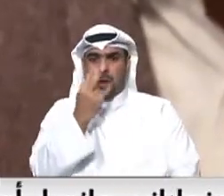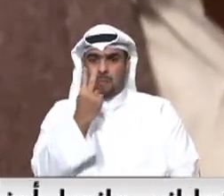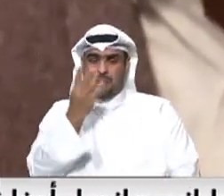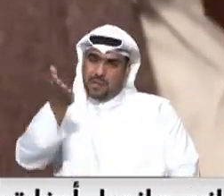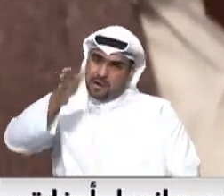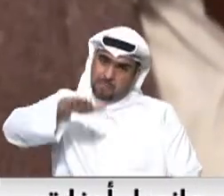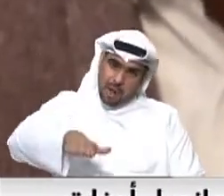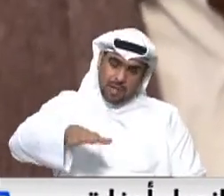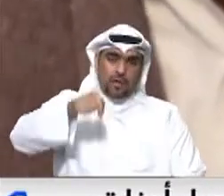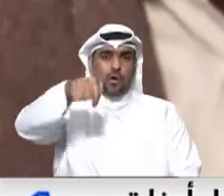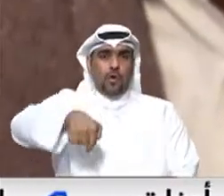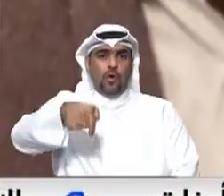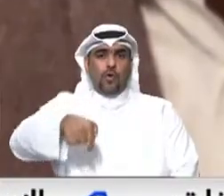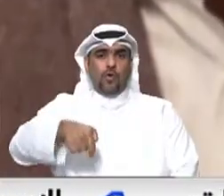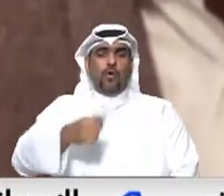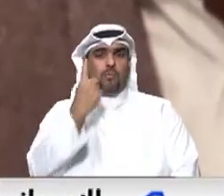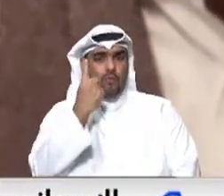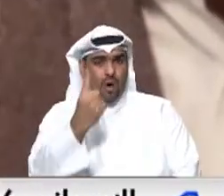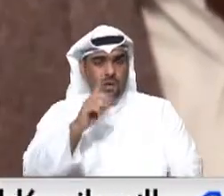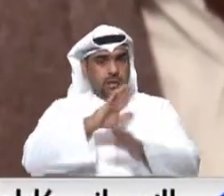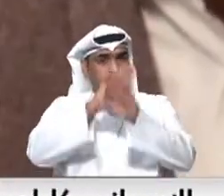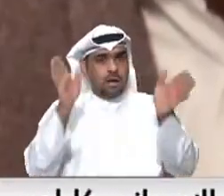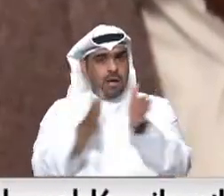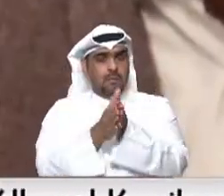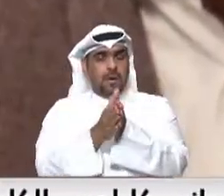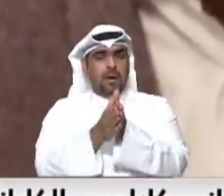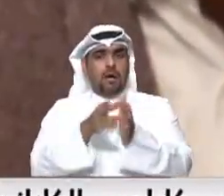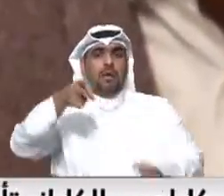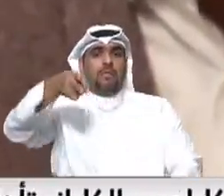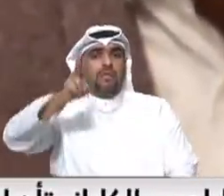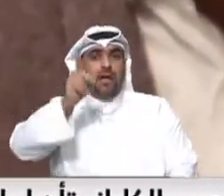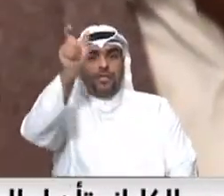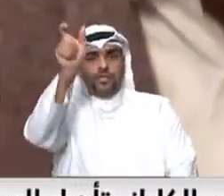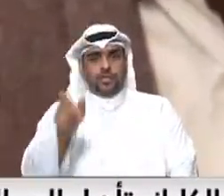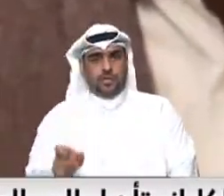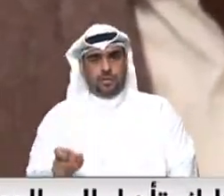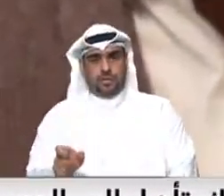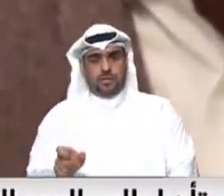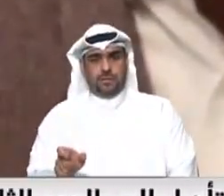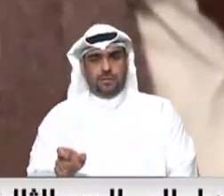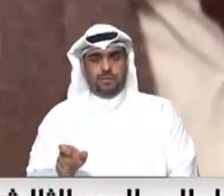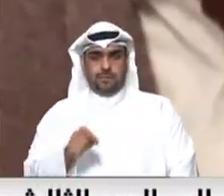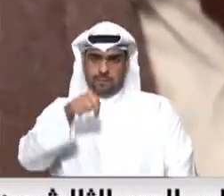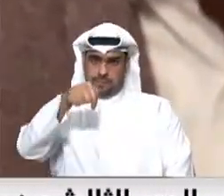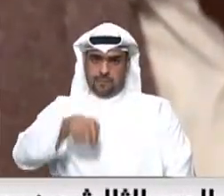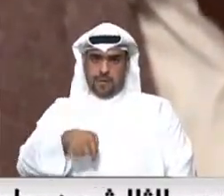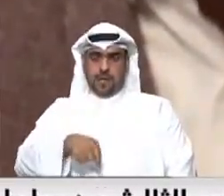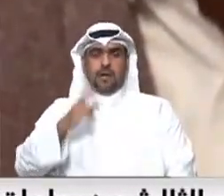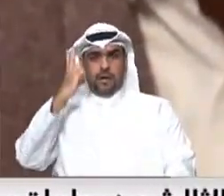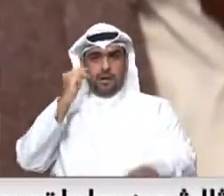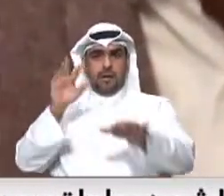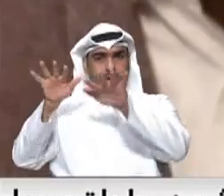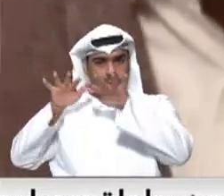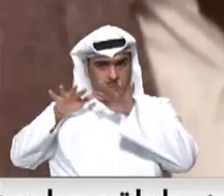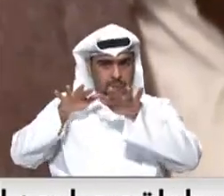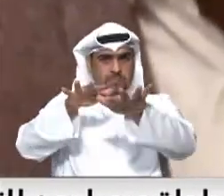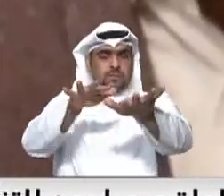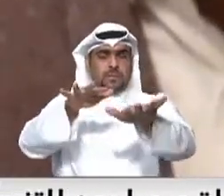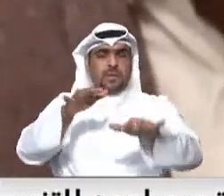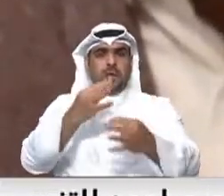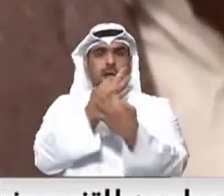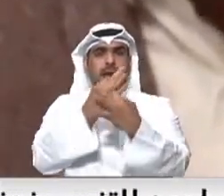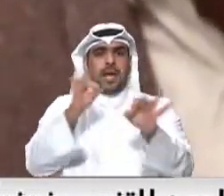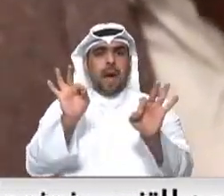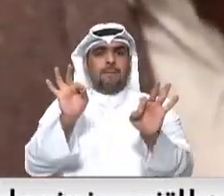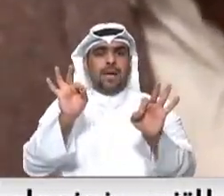المستوى الرسمي الإسرائيلي بضرورة تنفيذ عملية عسكرية تشبه عملية السور الواقي باجتياح كامل لمدن